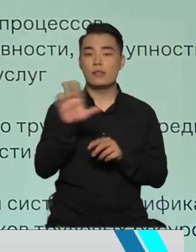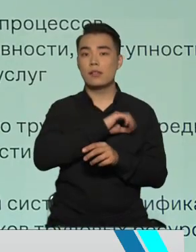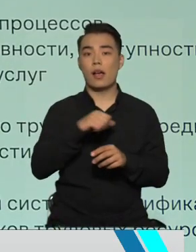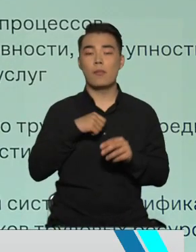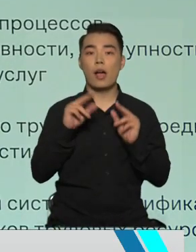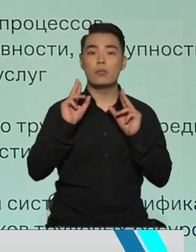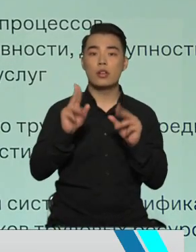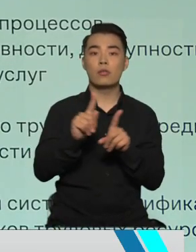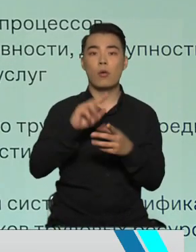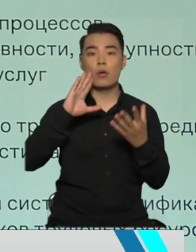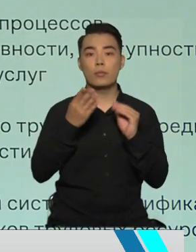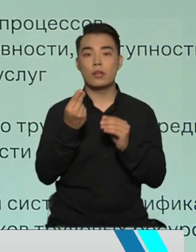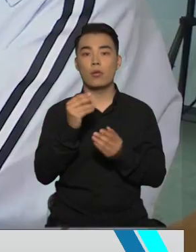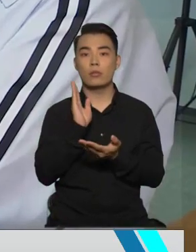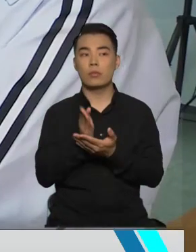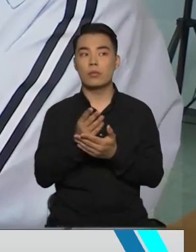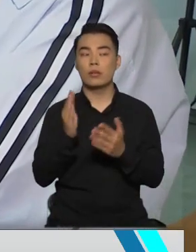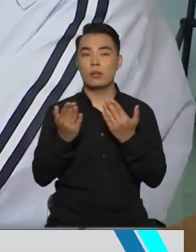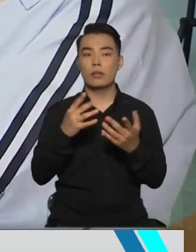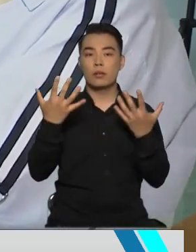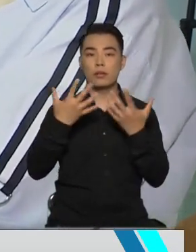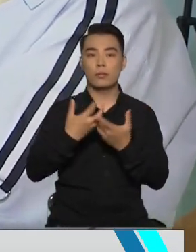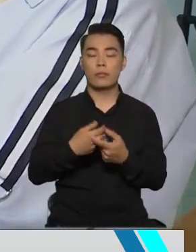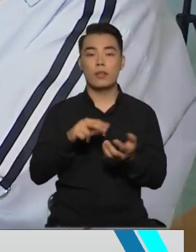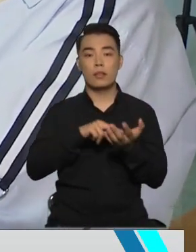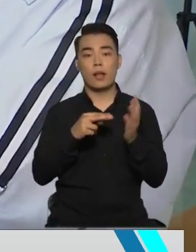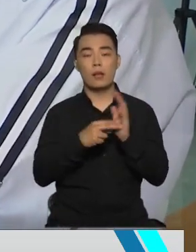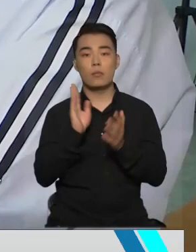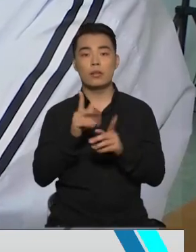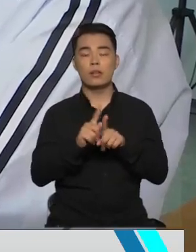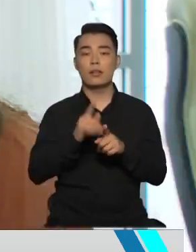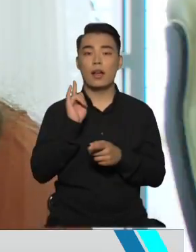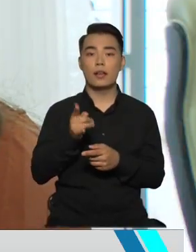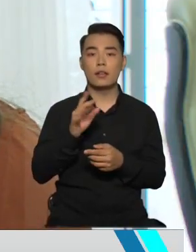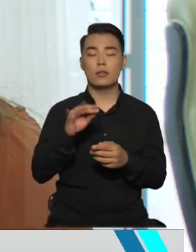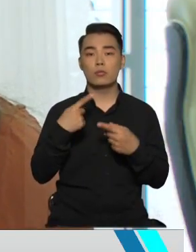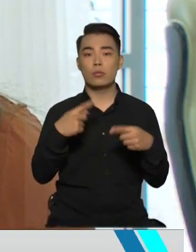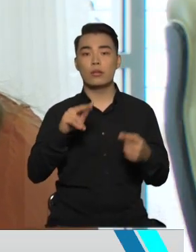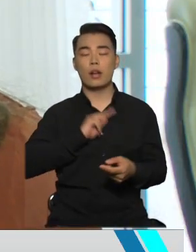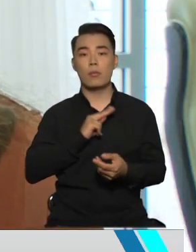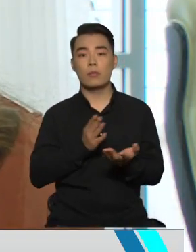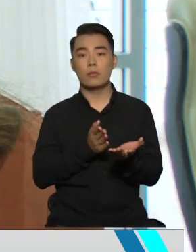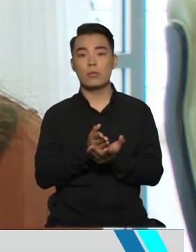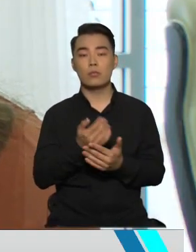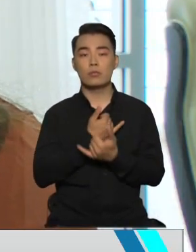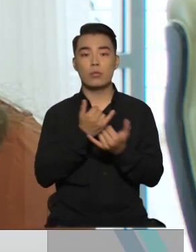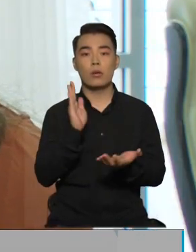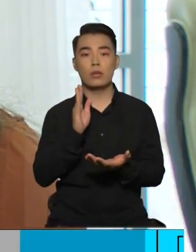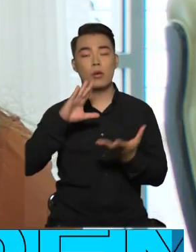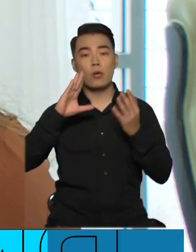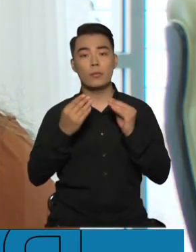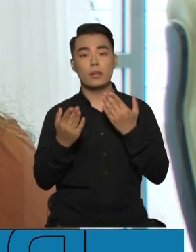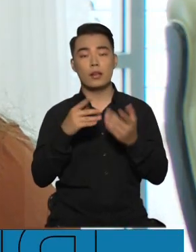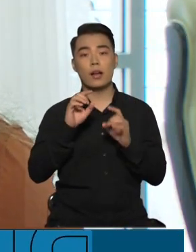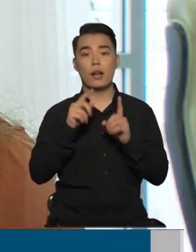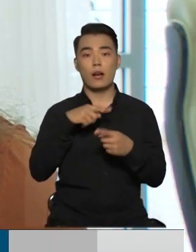их общий доход, чтобы вести подсчеты. Начать планируют с таксистов, курьеров и других работников сферы услуг. В целом сейчас мы